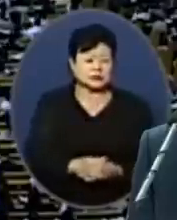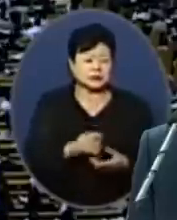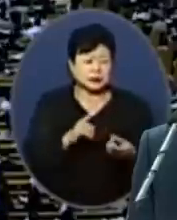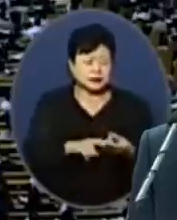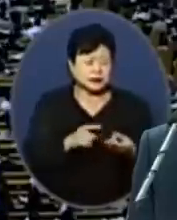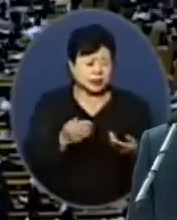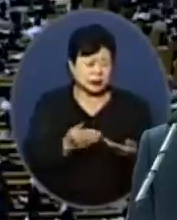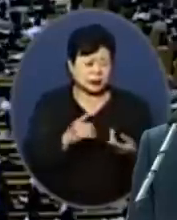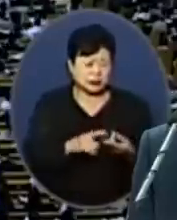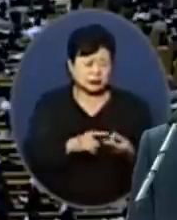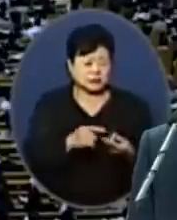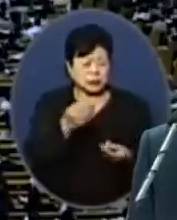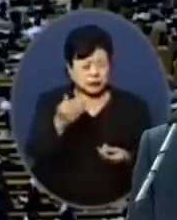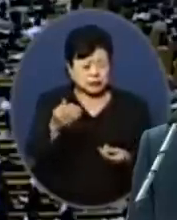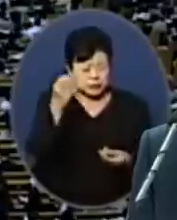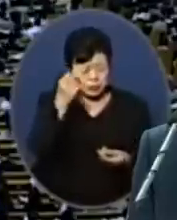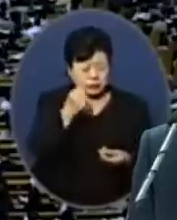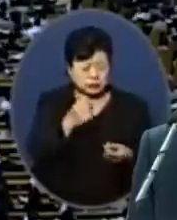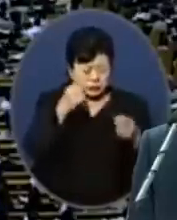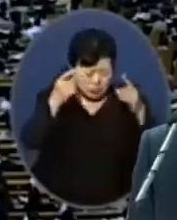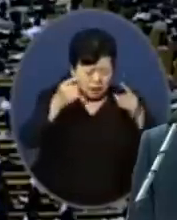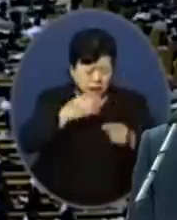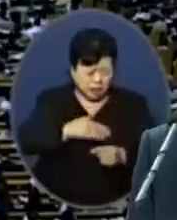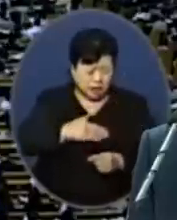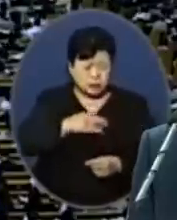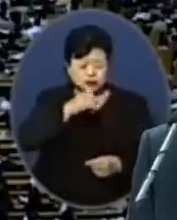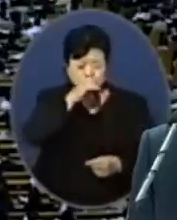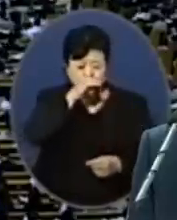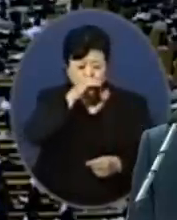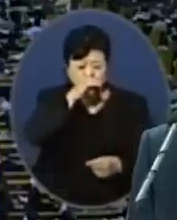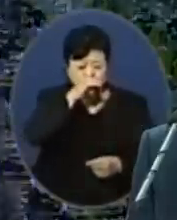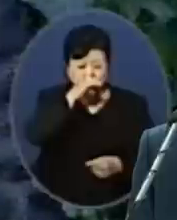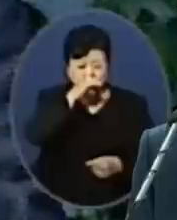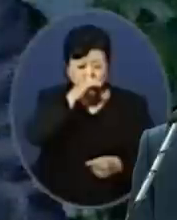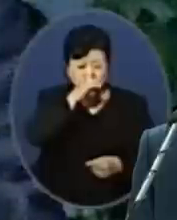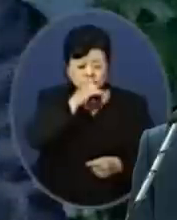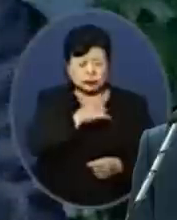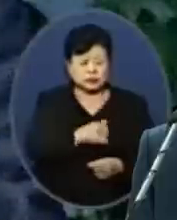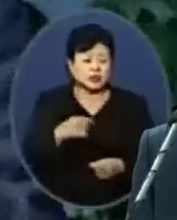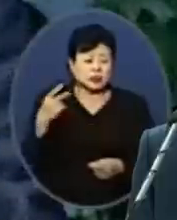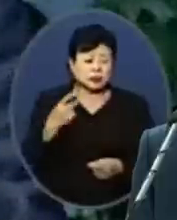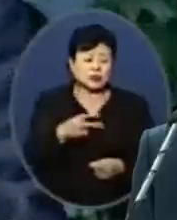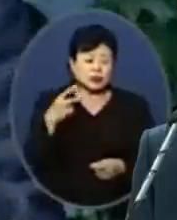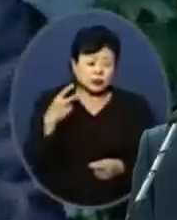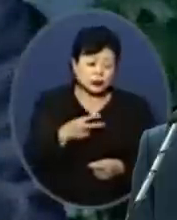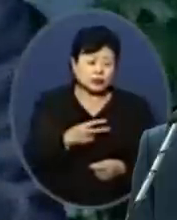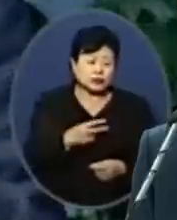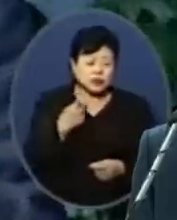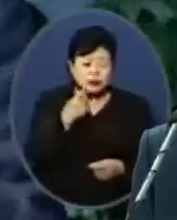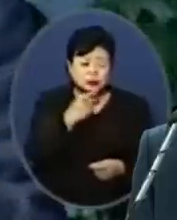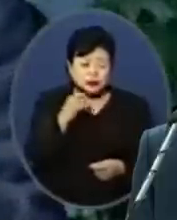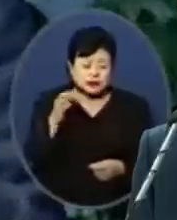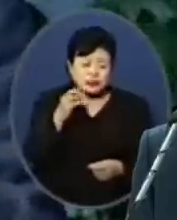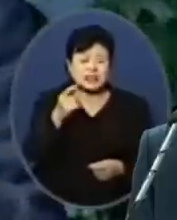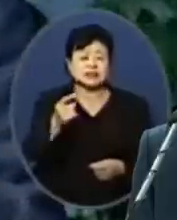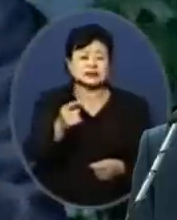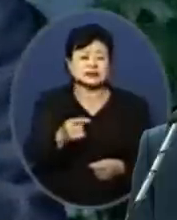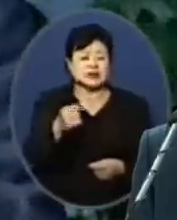사실을 여러분 영혼이 깨닫고 알 수 있도록 자꾸 입으로